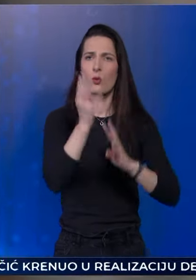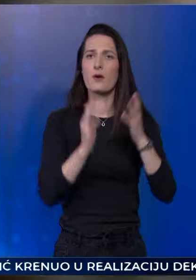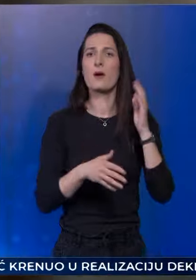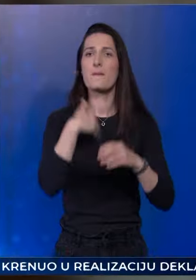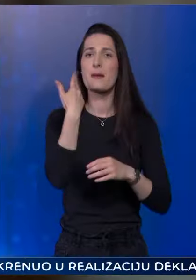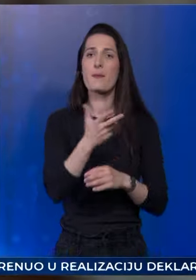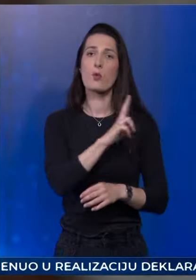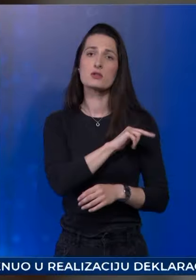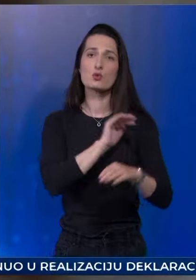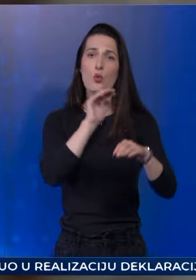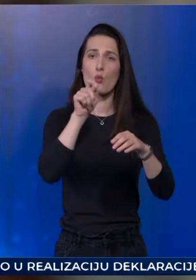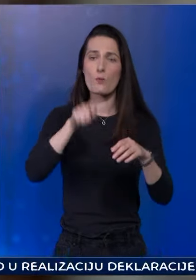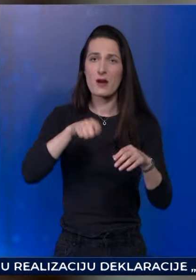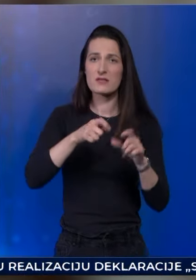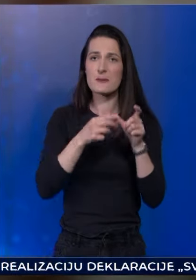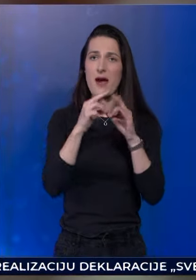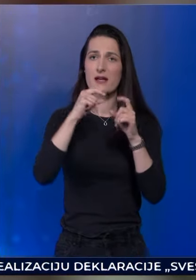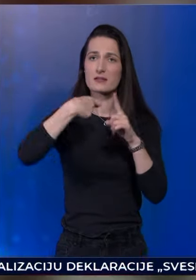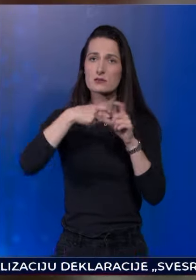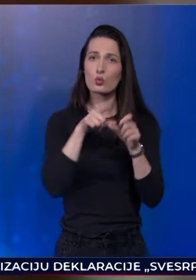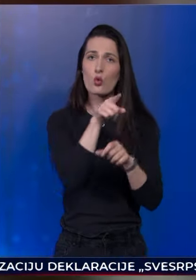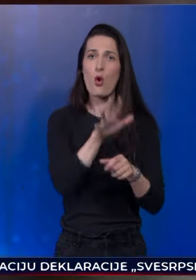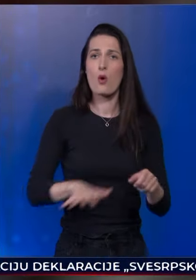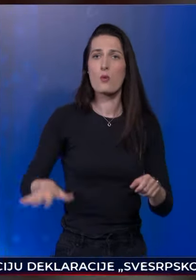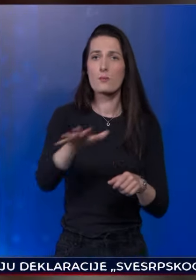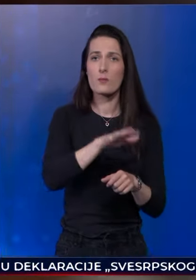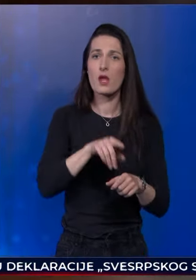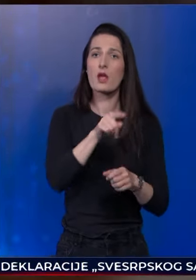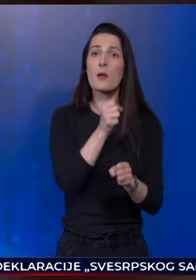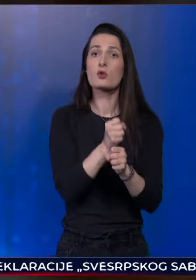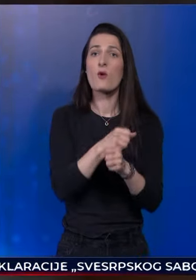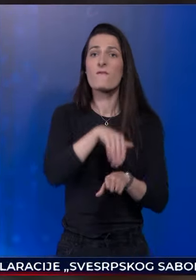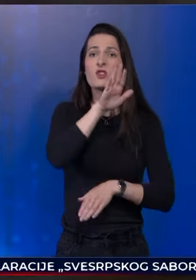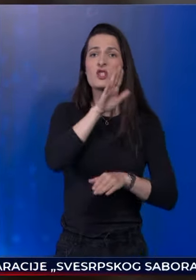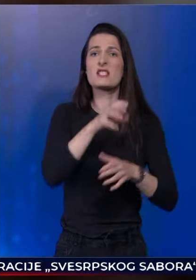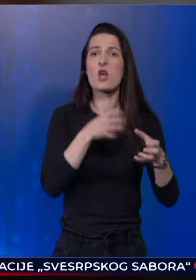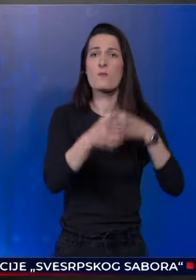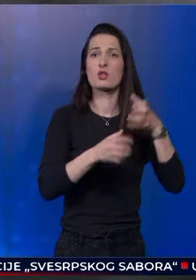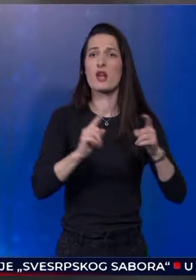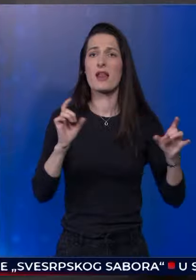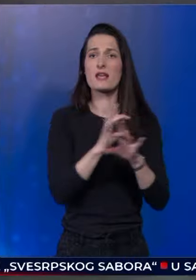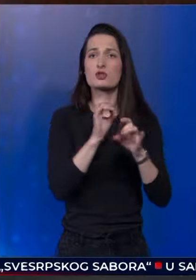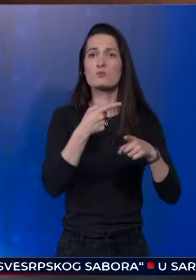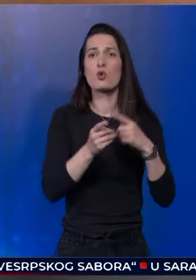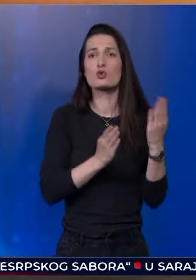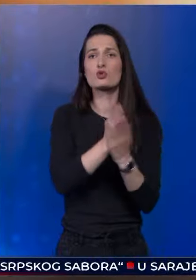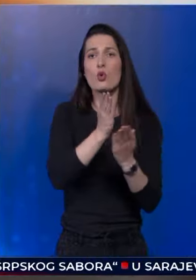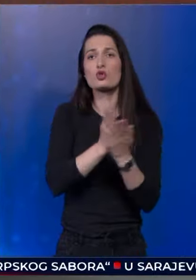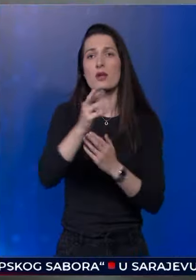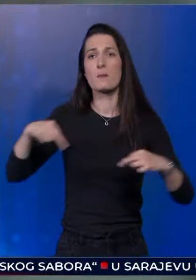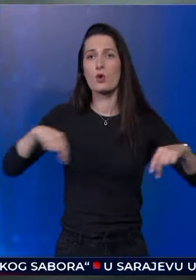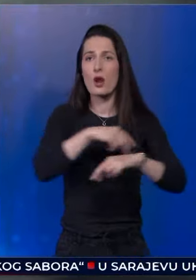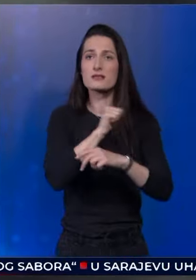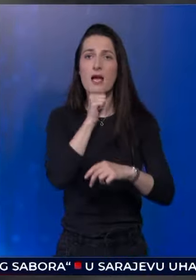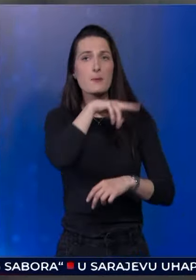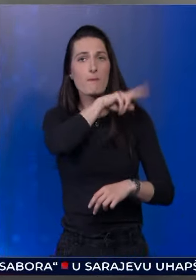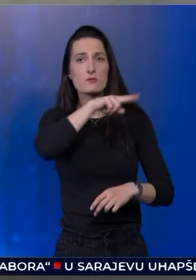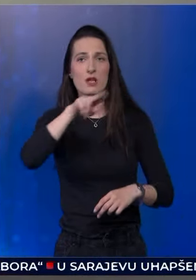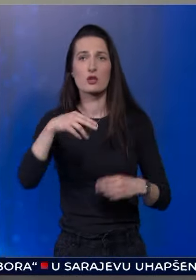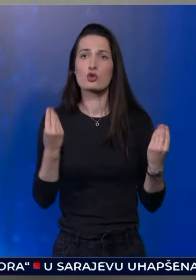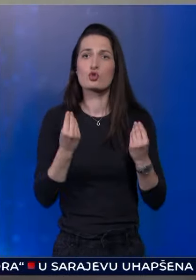stihijom. Prema policijskoj upravi Sparks u toj oblasti se dogodilo više saobraćajnih nesreća zbog slučajnih